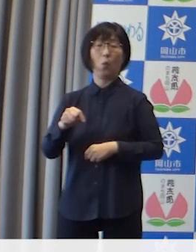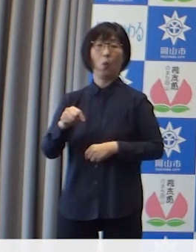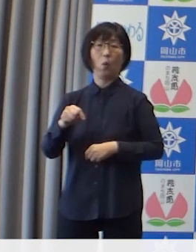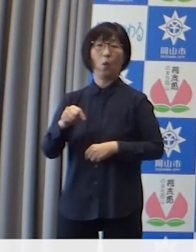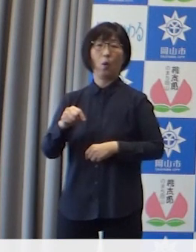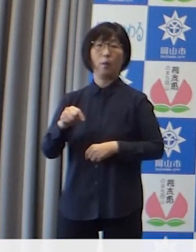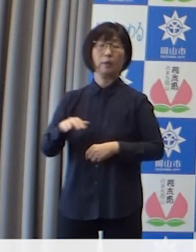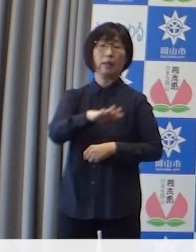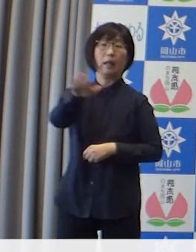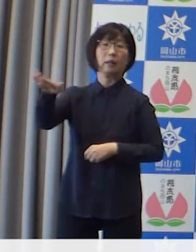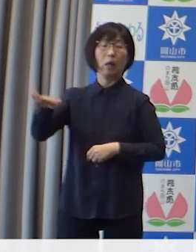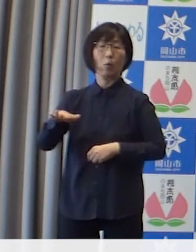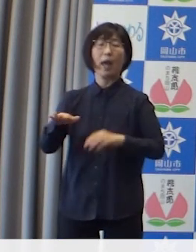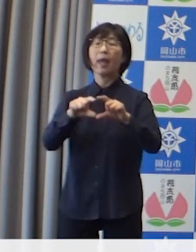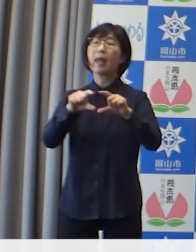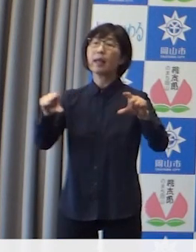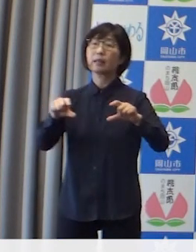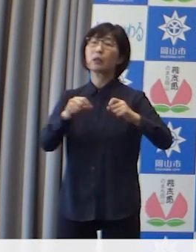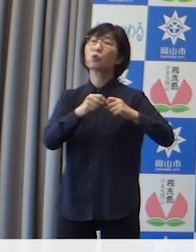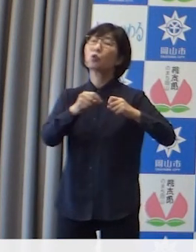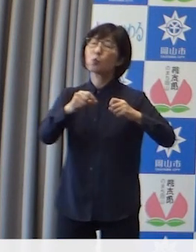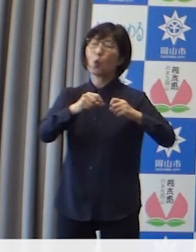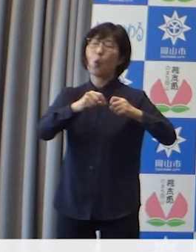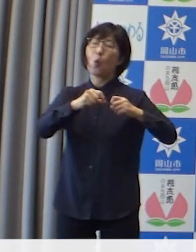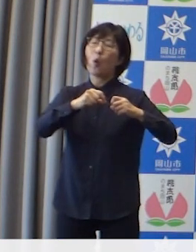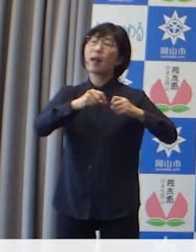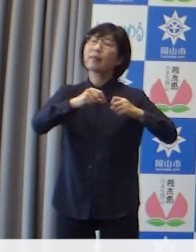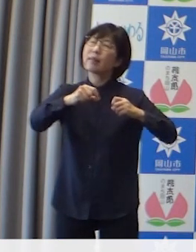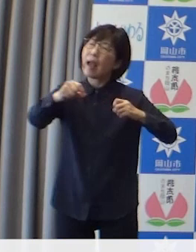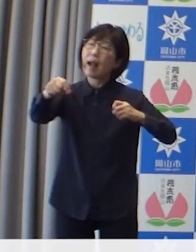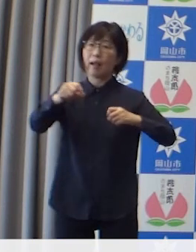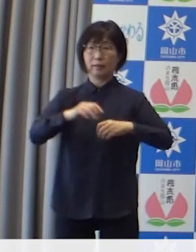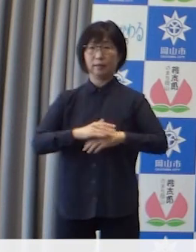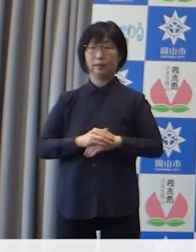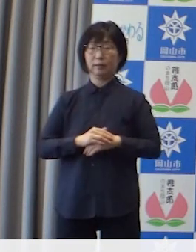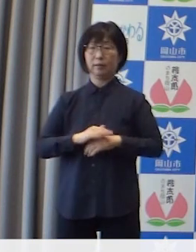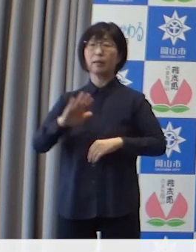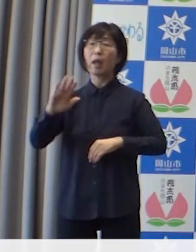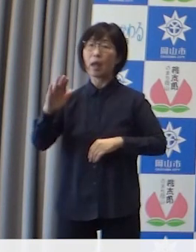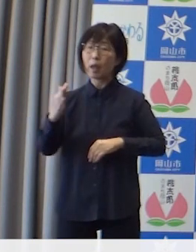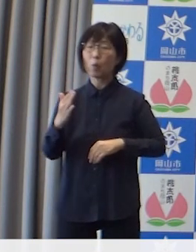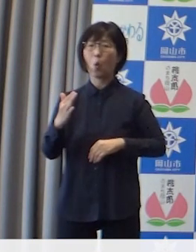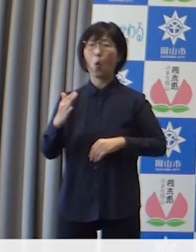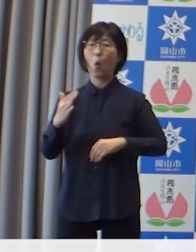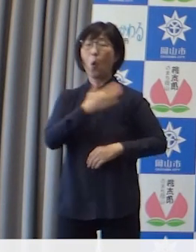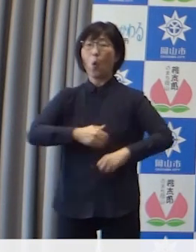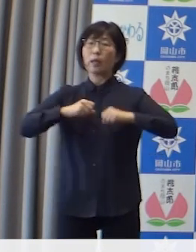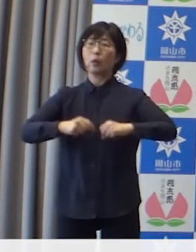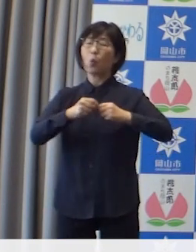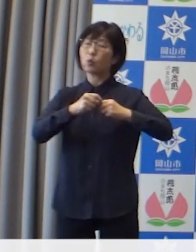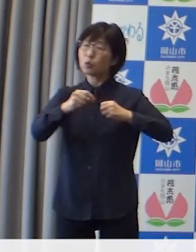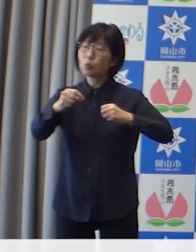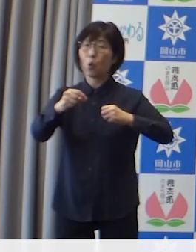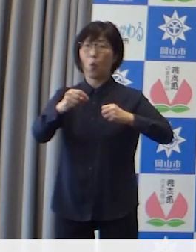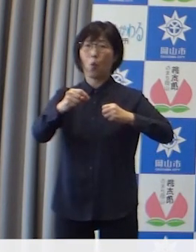方々平均寿命は長いんですね。しかしながら健康寿命が